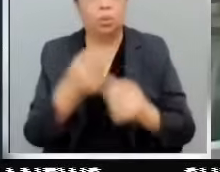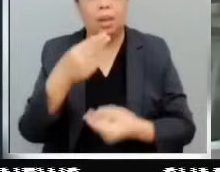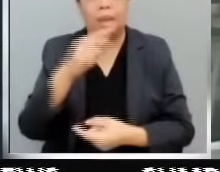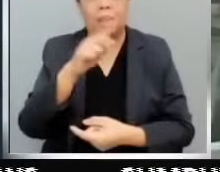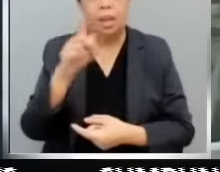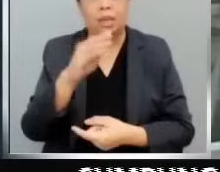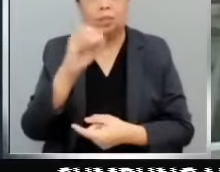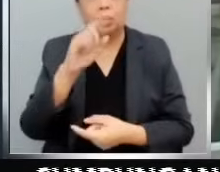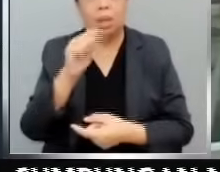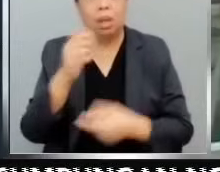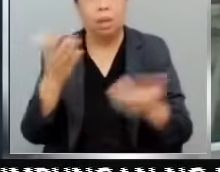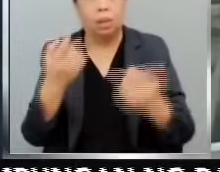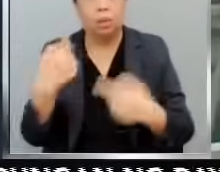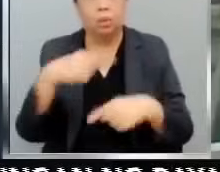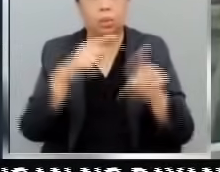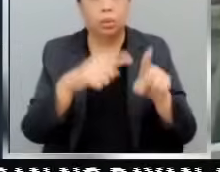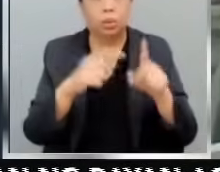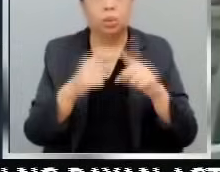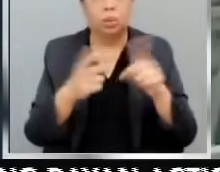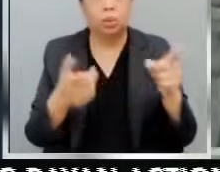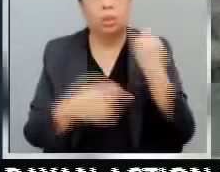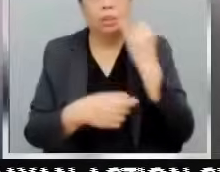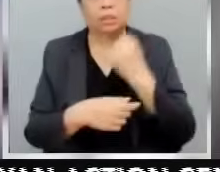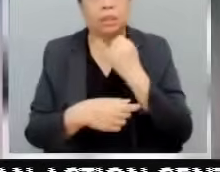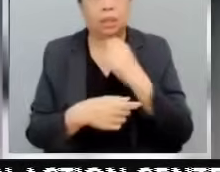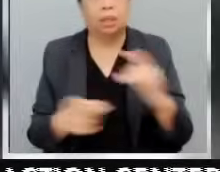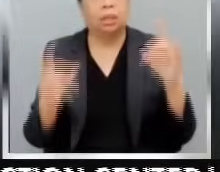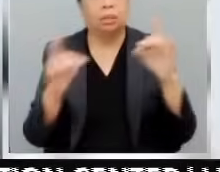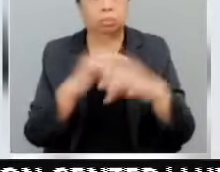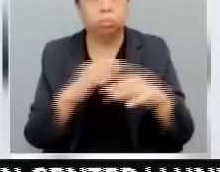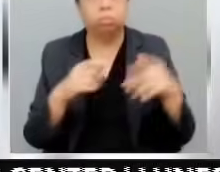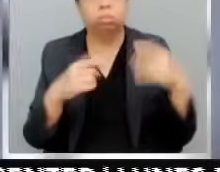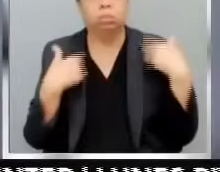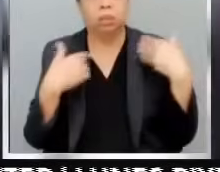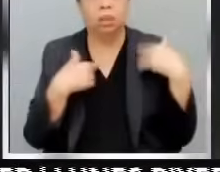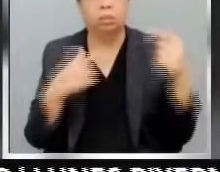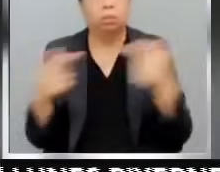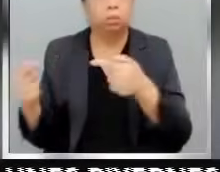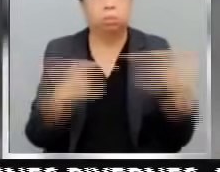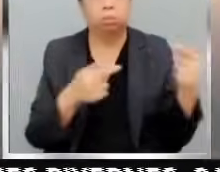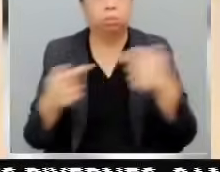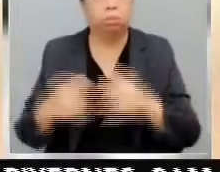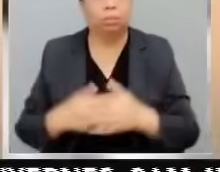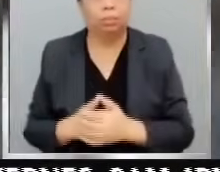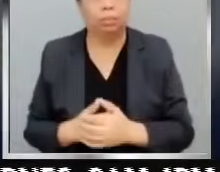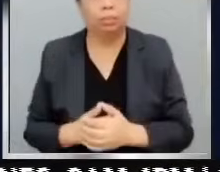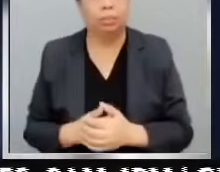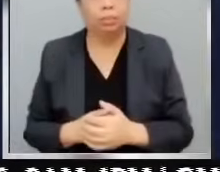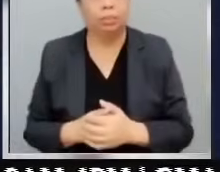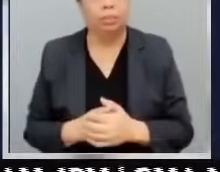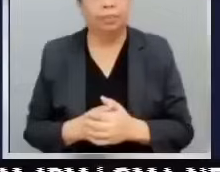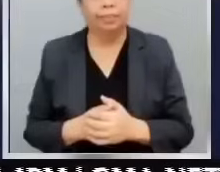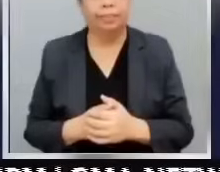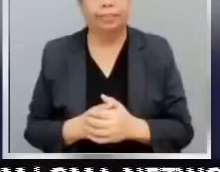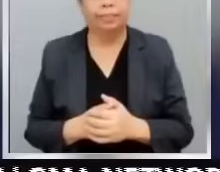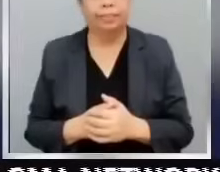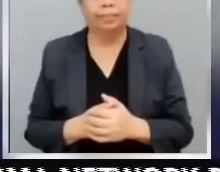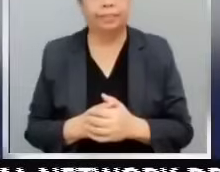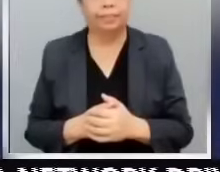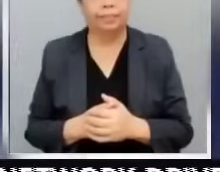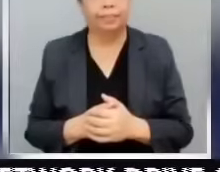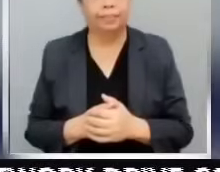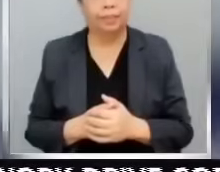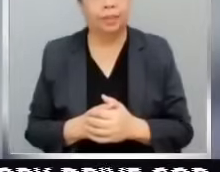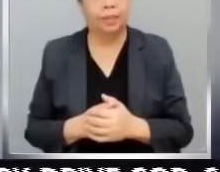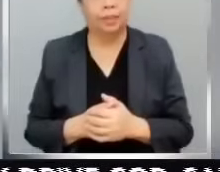Israel, naggumanti naman ang sarili nitong mga pag-atake. Woo! My God!